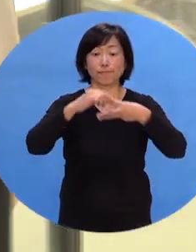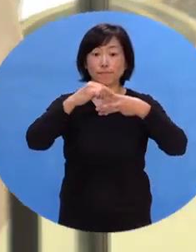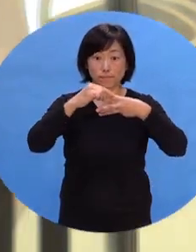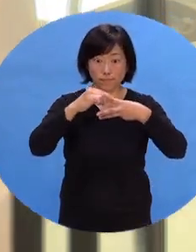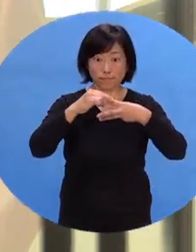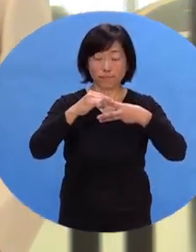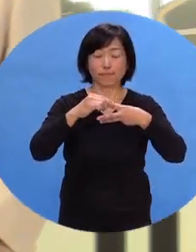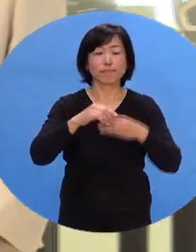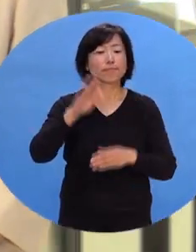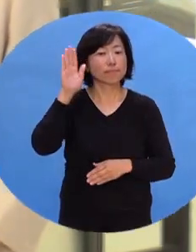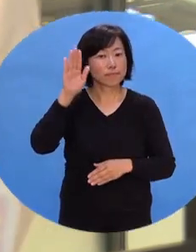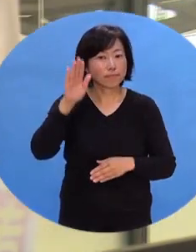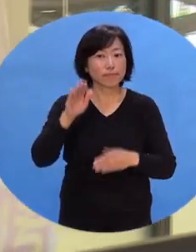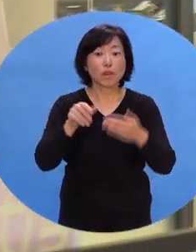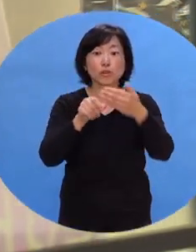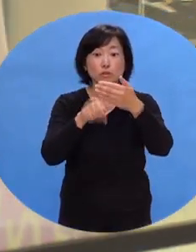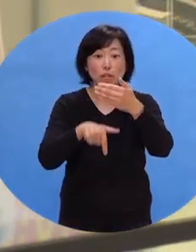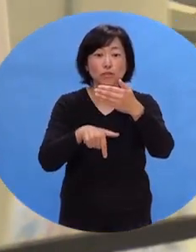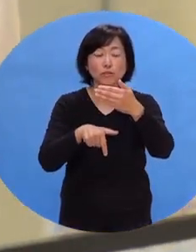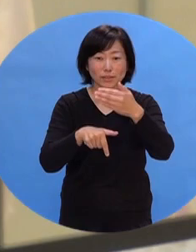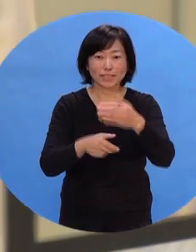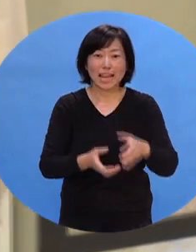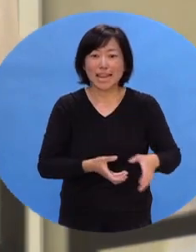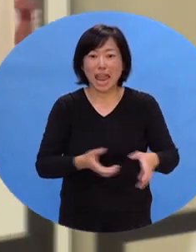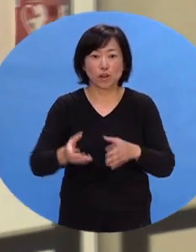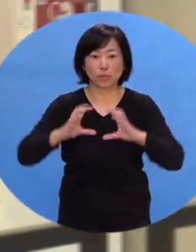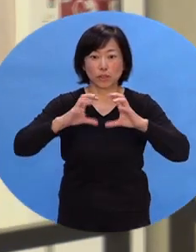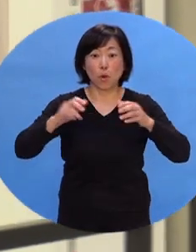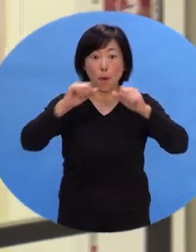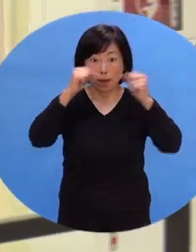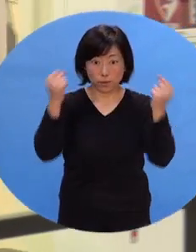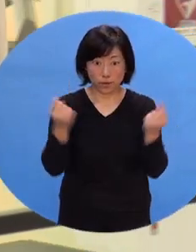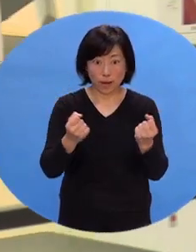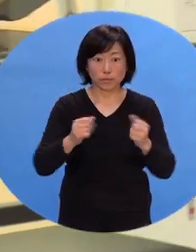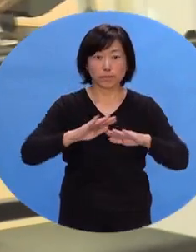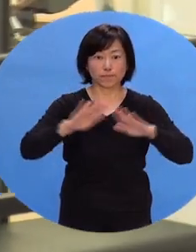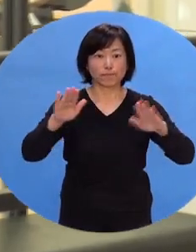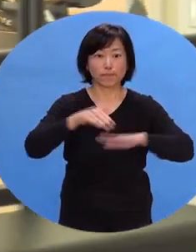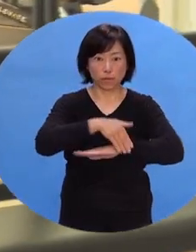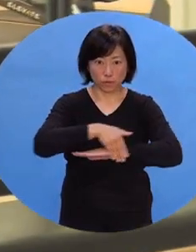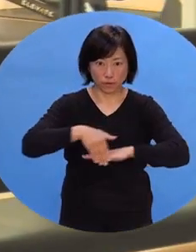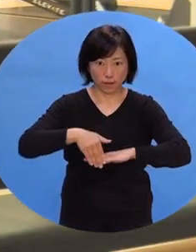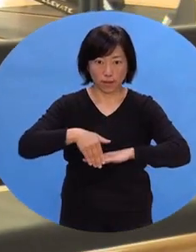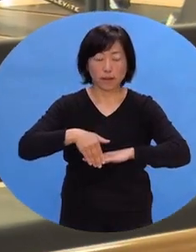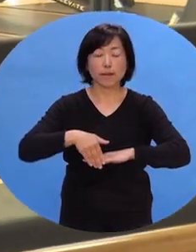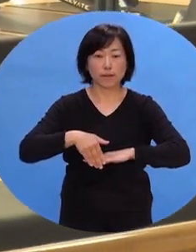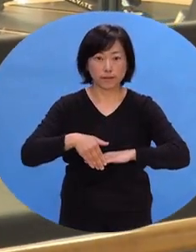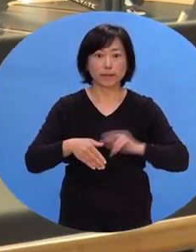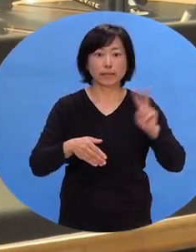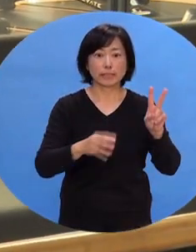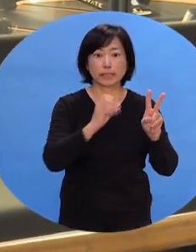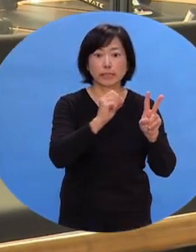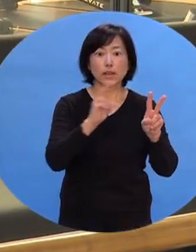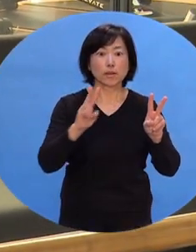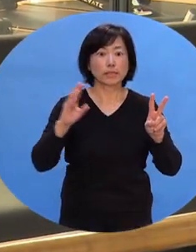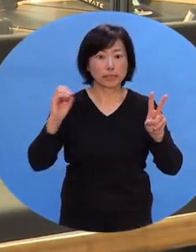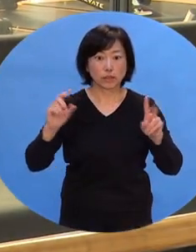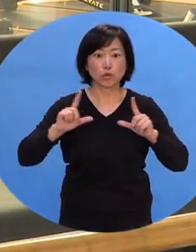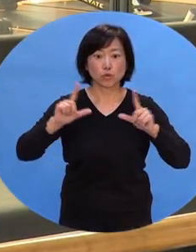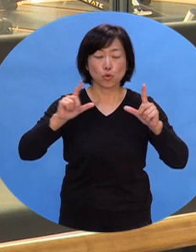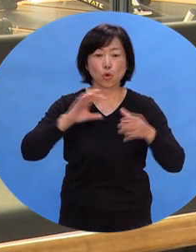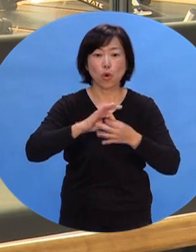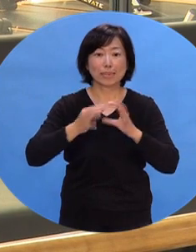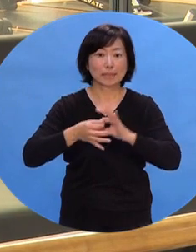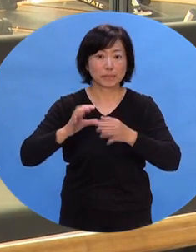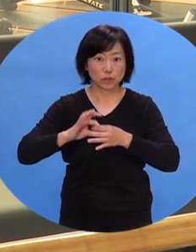いよいよ今年9月にはラグビーワールドカップが、そして2020東京オリン